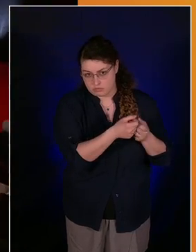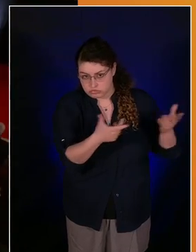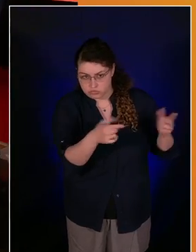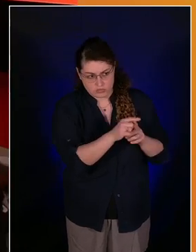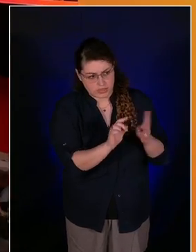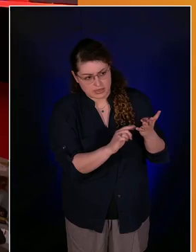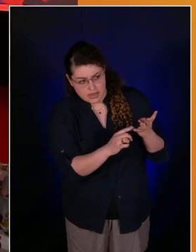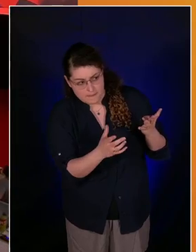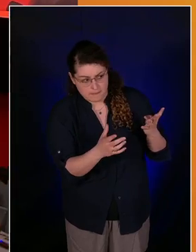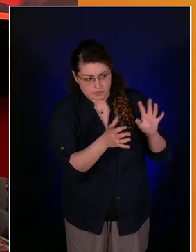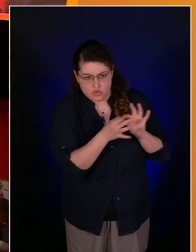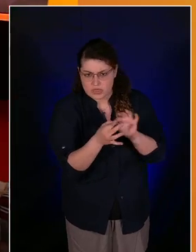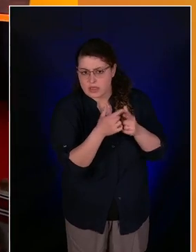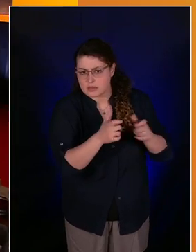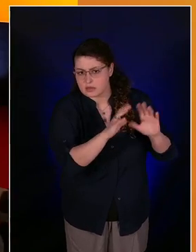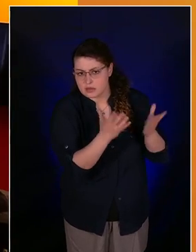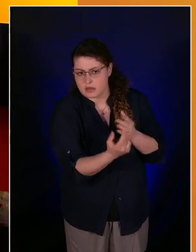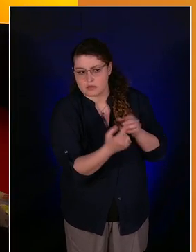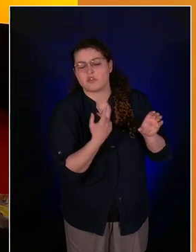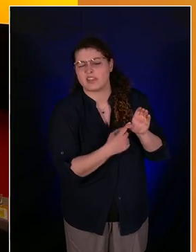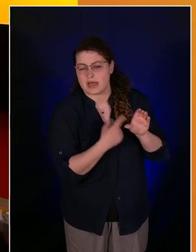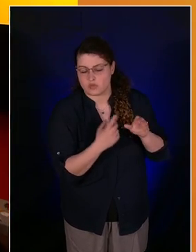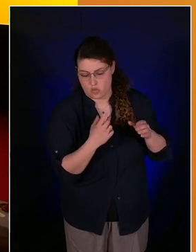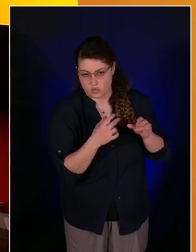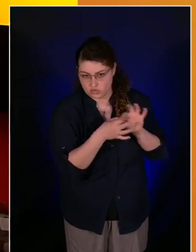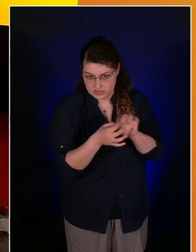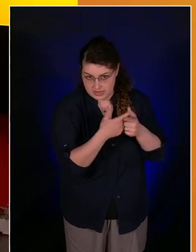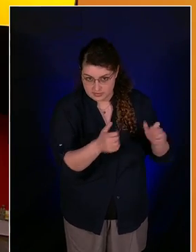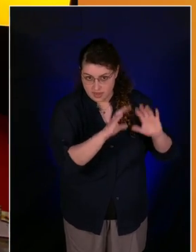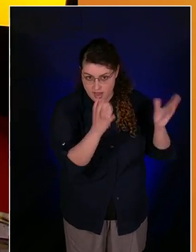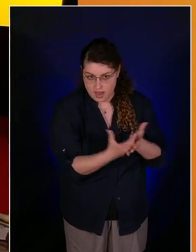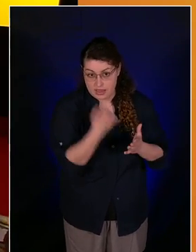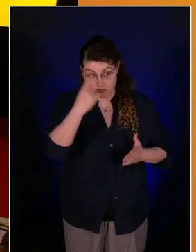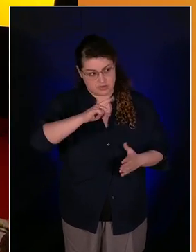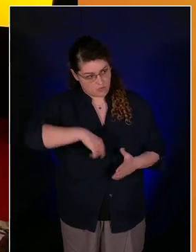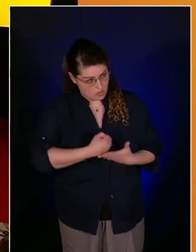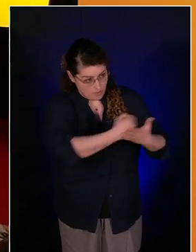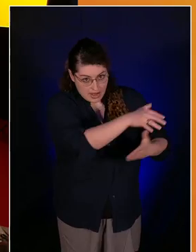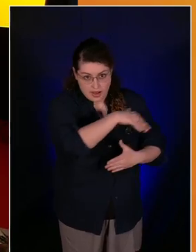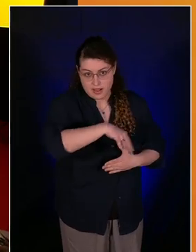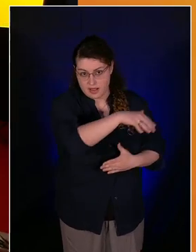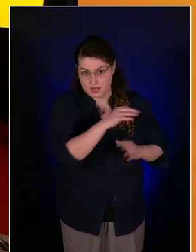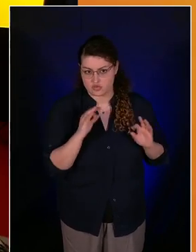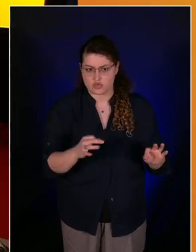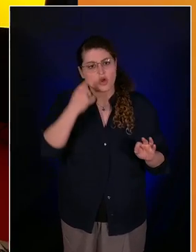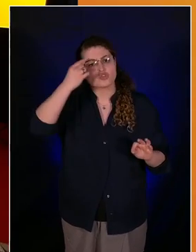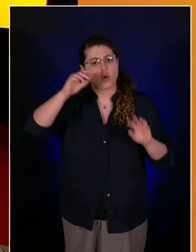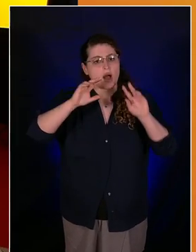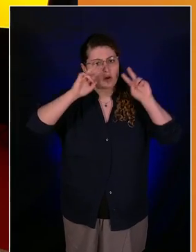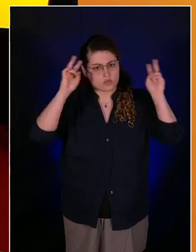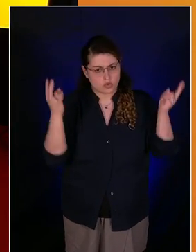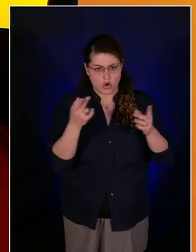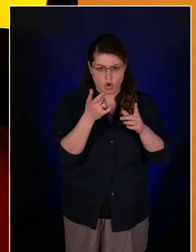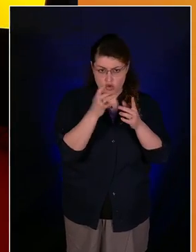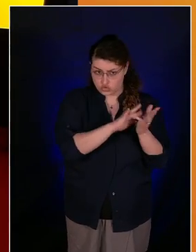la de solidaire donc je pense qu'il faut absolument apporter notre soutien à tous ces camarades je crois que sur l'ensemble des